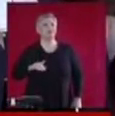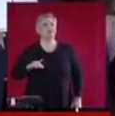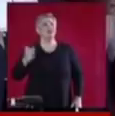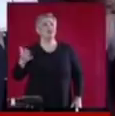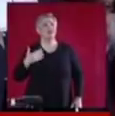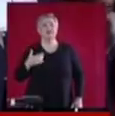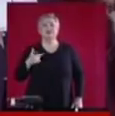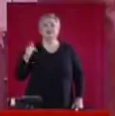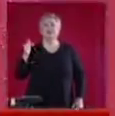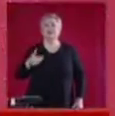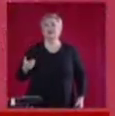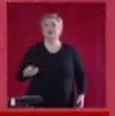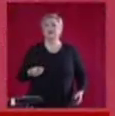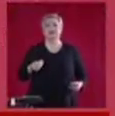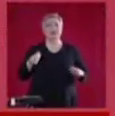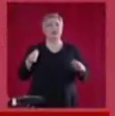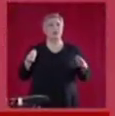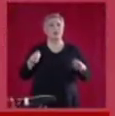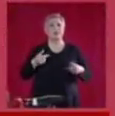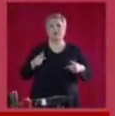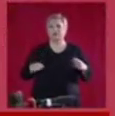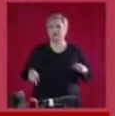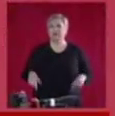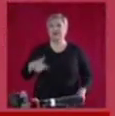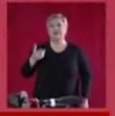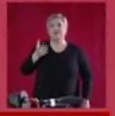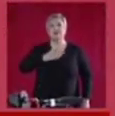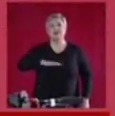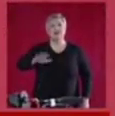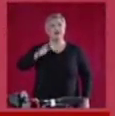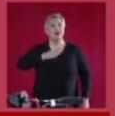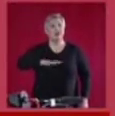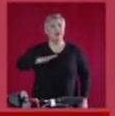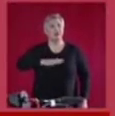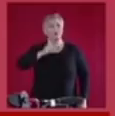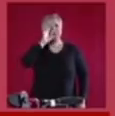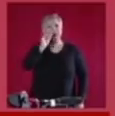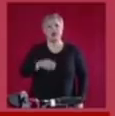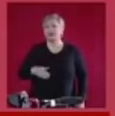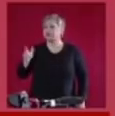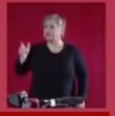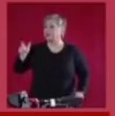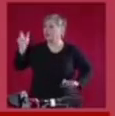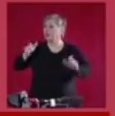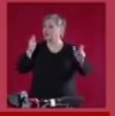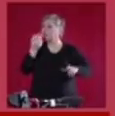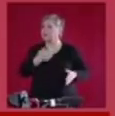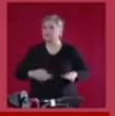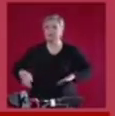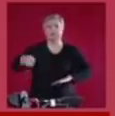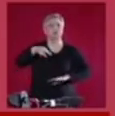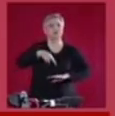κομπάρσο σε τηλεοπτικά σποτάκια αλλά θέλουμε να είναι οι πρωταγωνιστές του εγχειρήματος μας οι